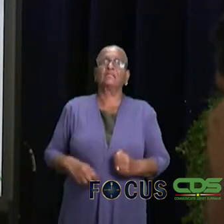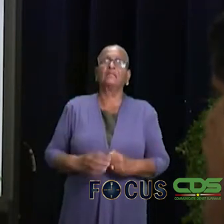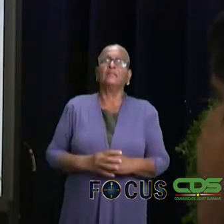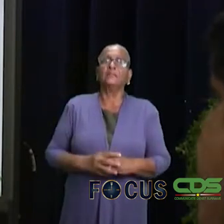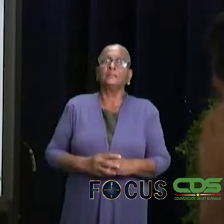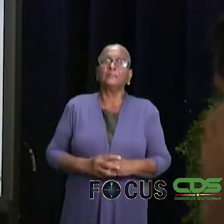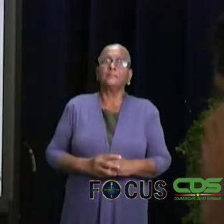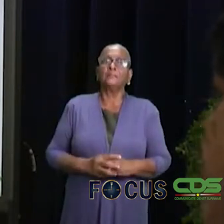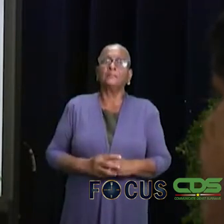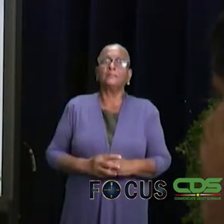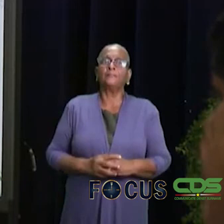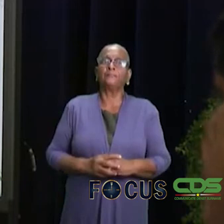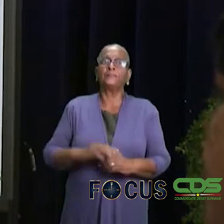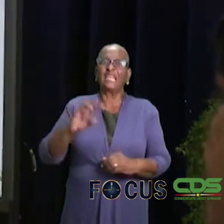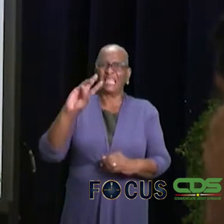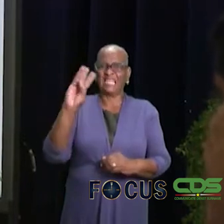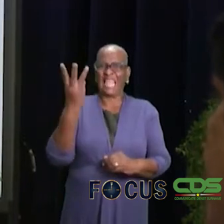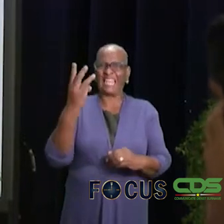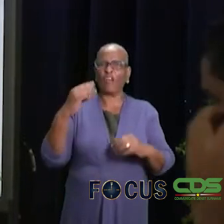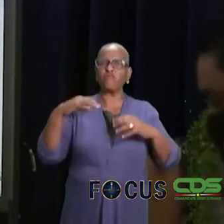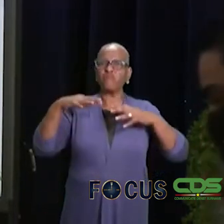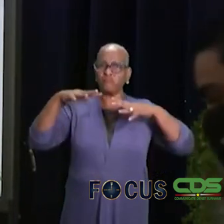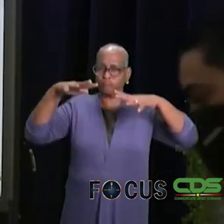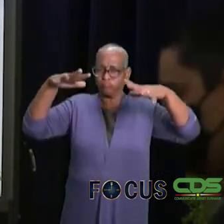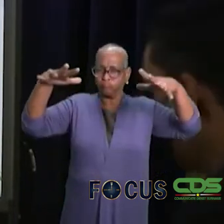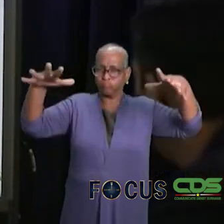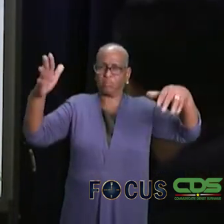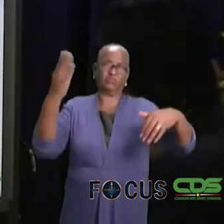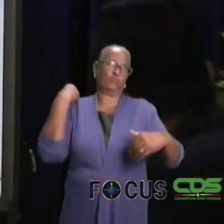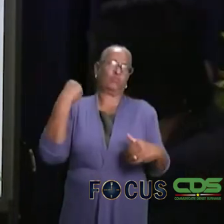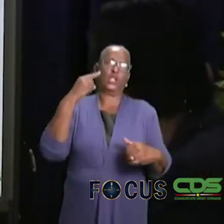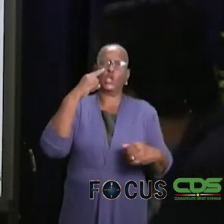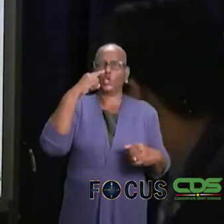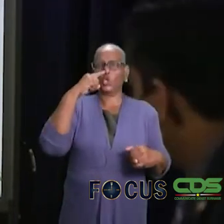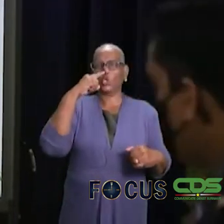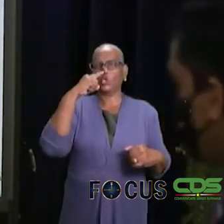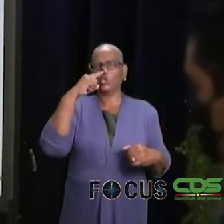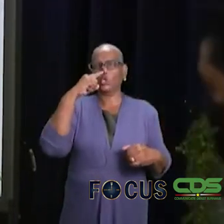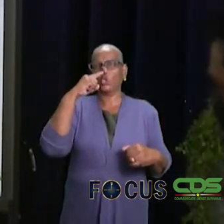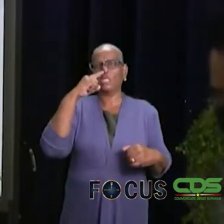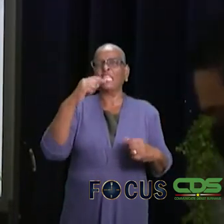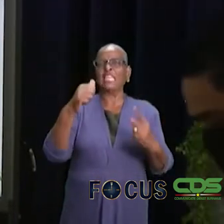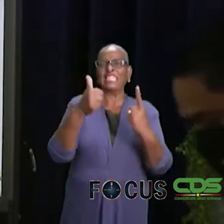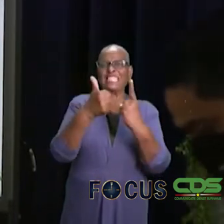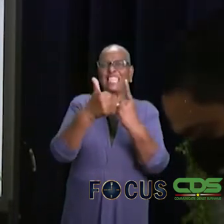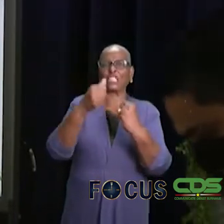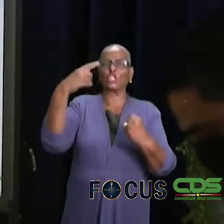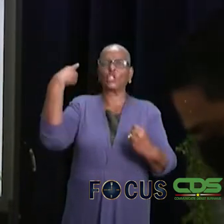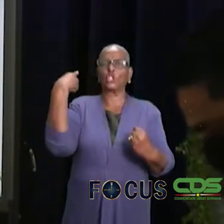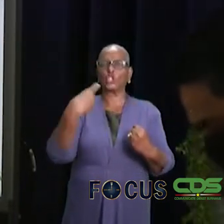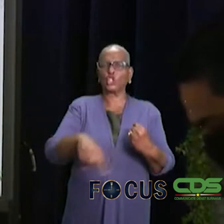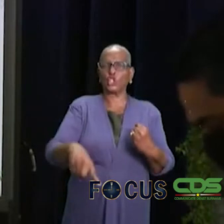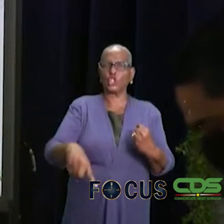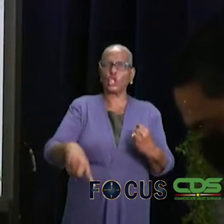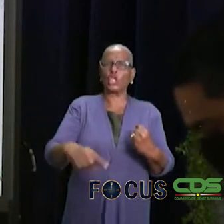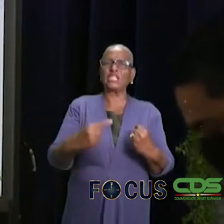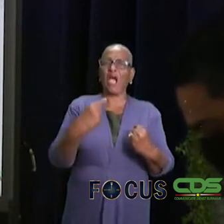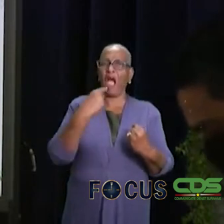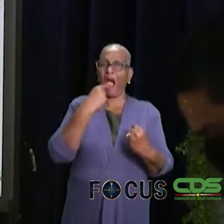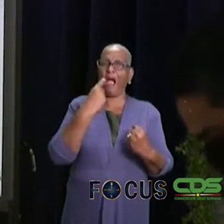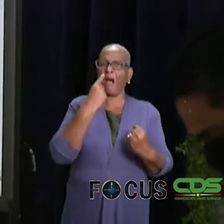in juni, dat we de meeste testen hebben gedaan. We hebben bijna 16.000 testen gedaan. Het zijn